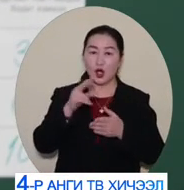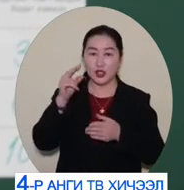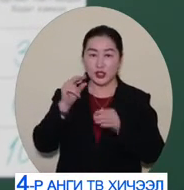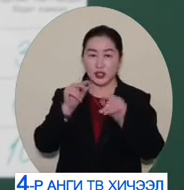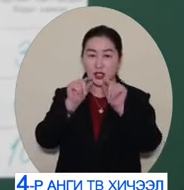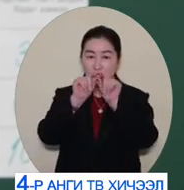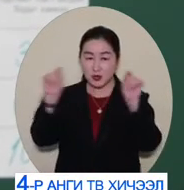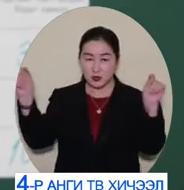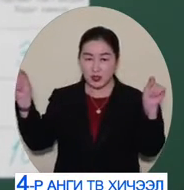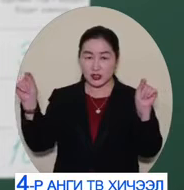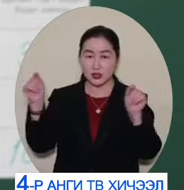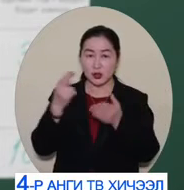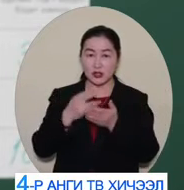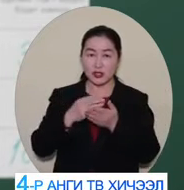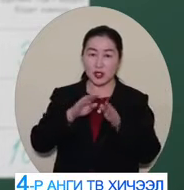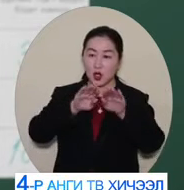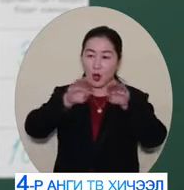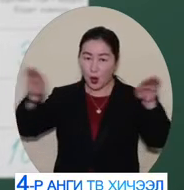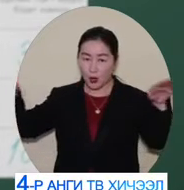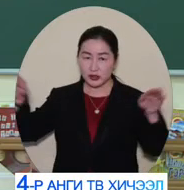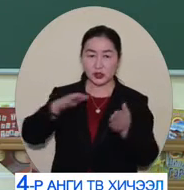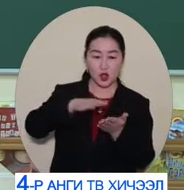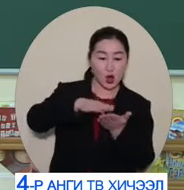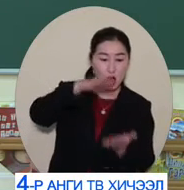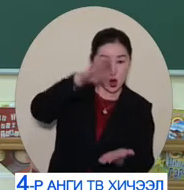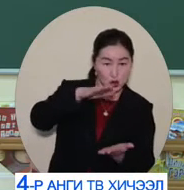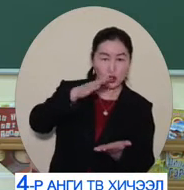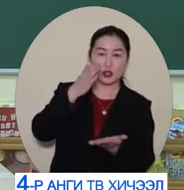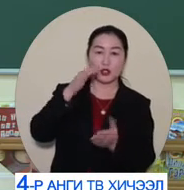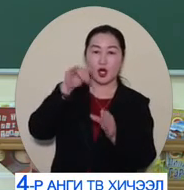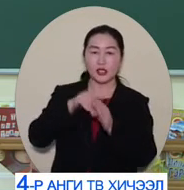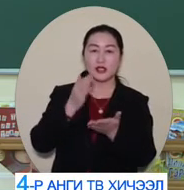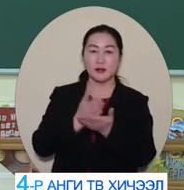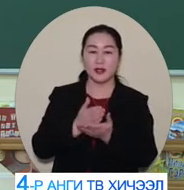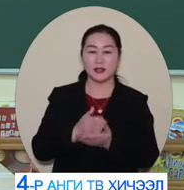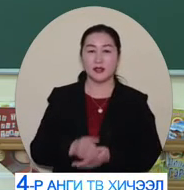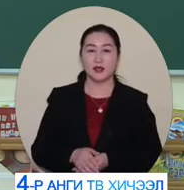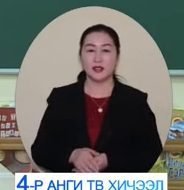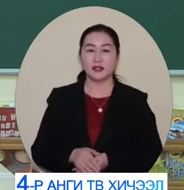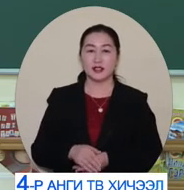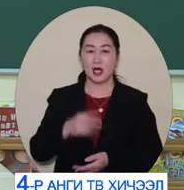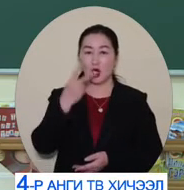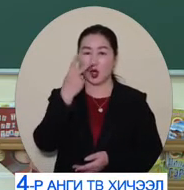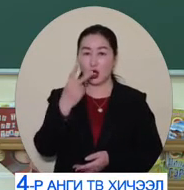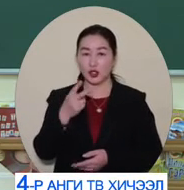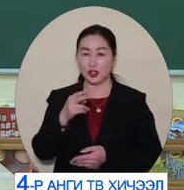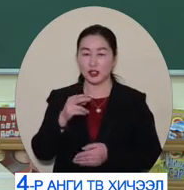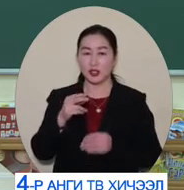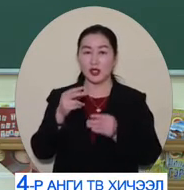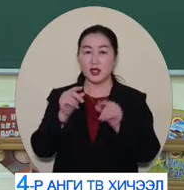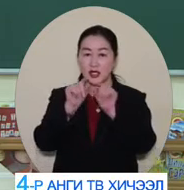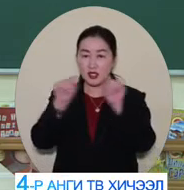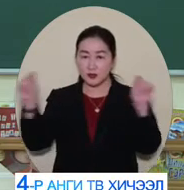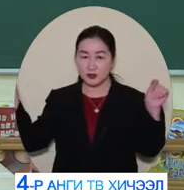зэрэг одоо ийм одоо аргаар ингэж илэрхийлдэг байх нь шүү дээ. За нэг хэмжээсээс гадна хоёр хэмжээст одоо дүрс. Хоёр